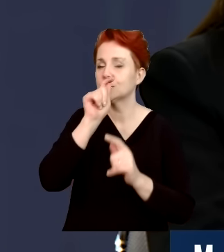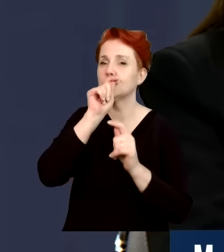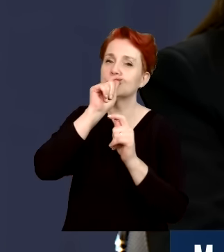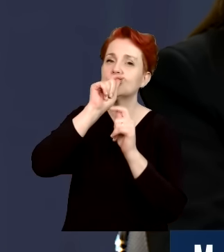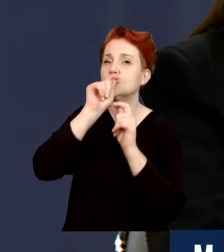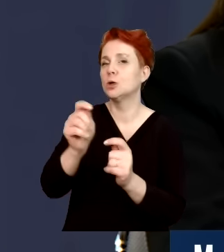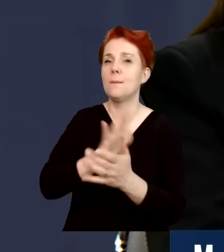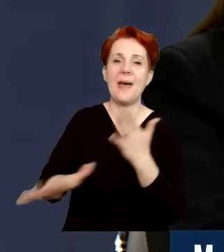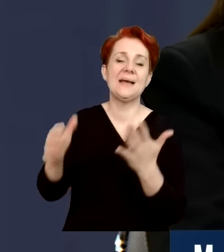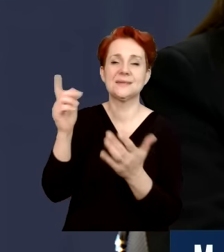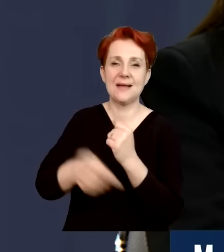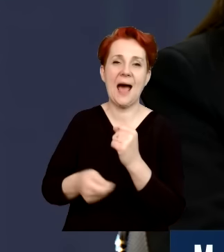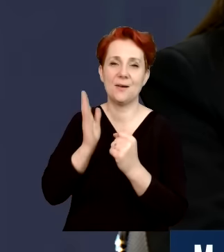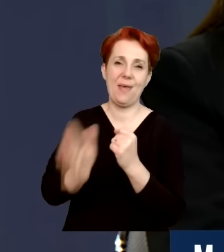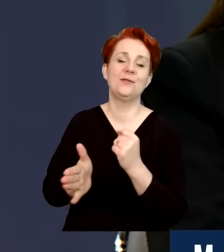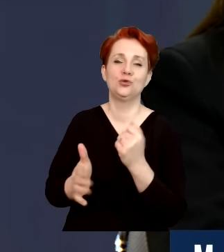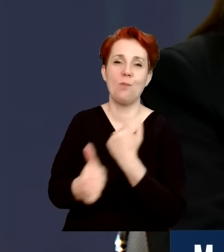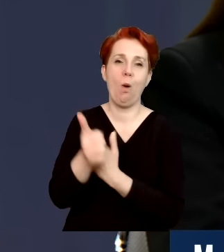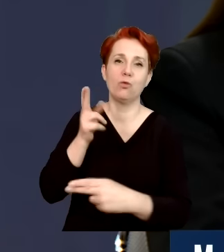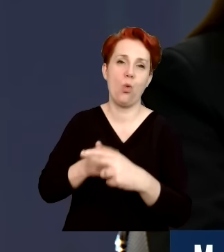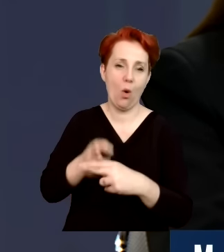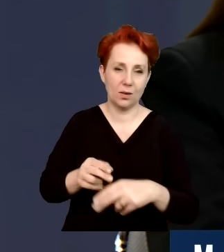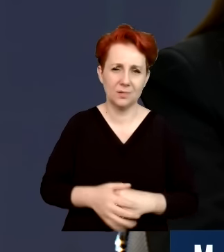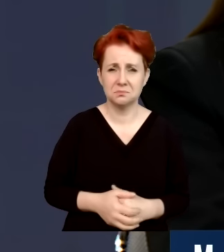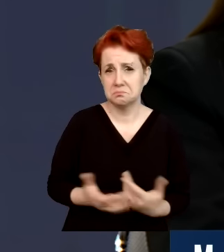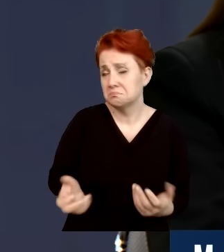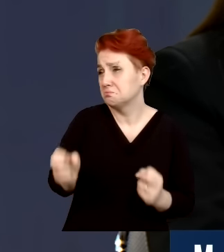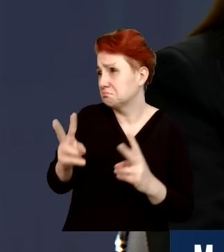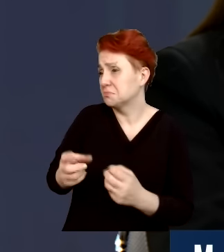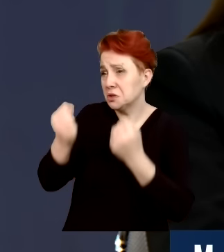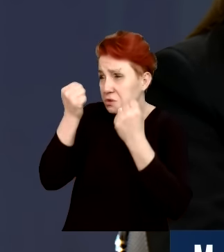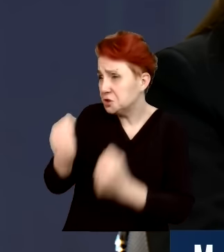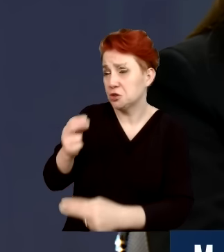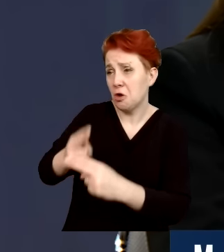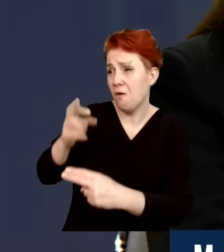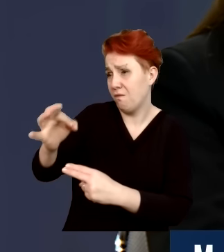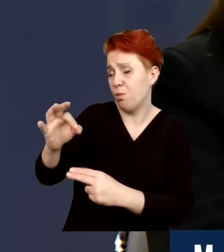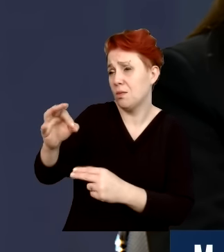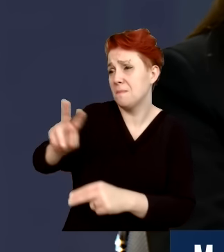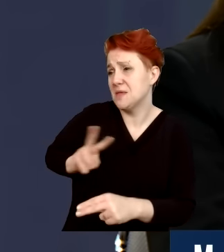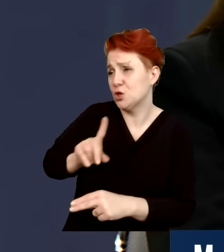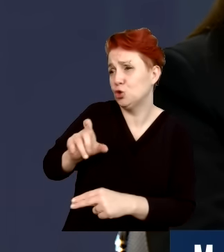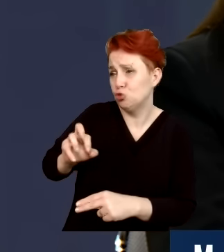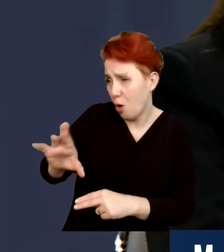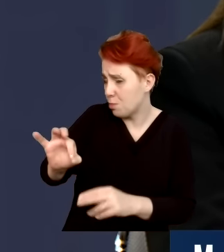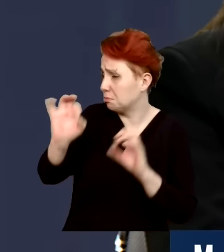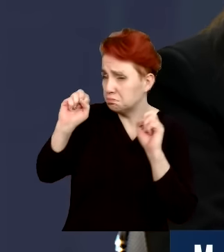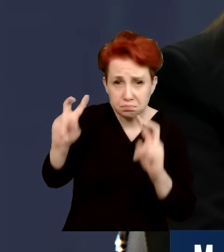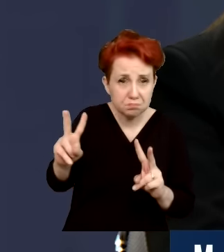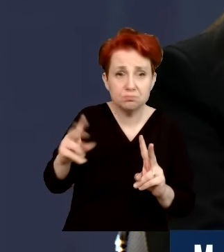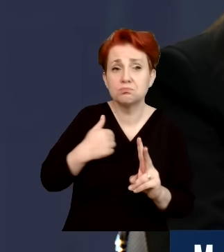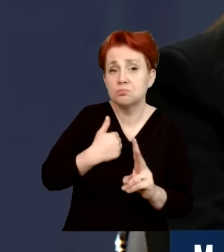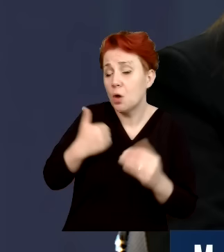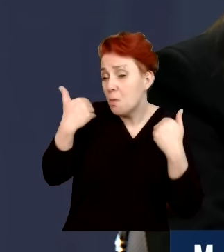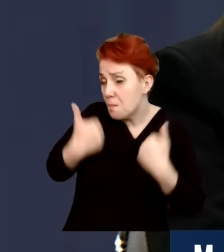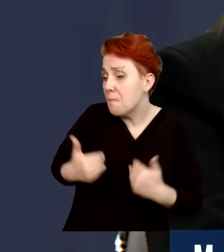nie, znaczy nie mam powodów, aby nie wierzyć w ciężką chorobę pana ministra Ziobry i z tego miejsca mogę powiedzieć tylko, że życzę mu